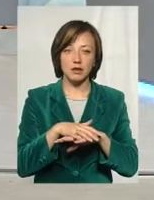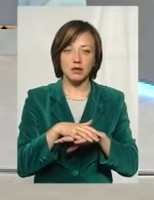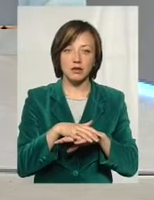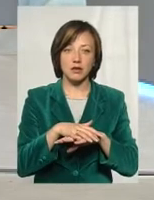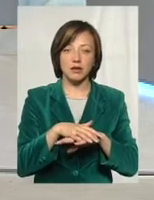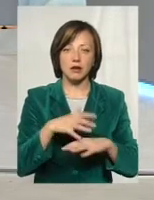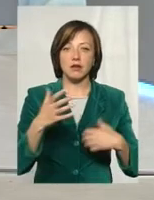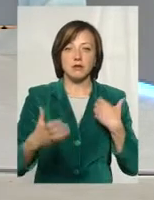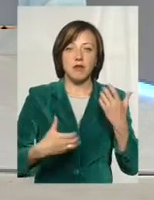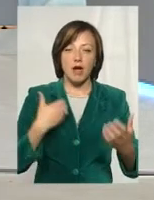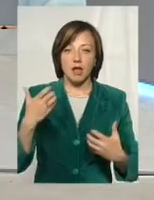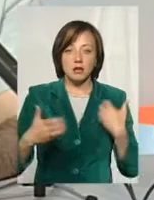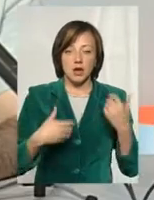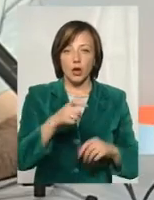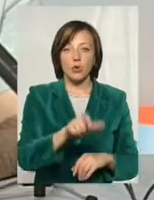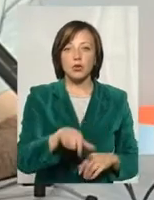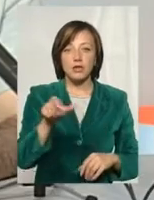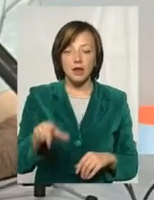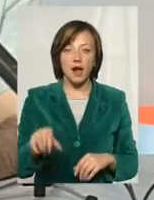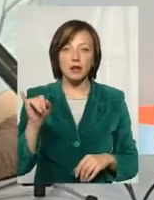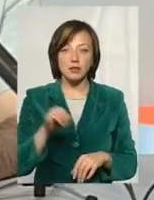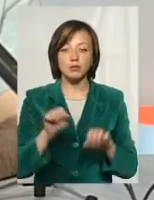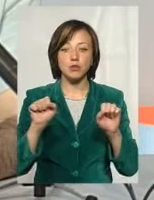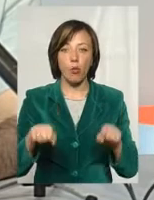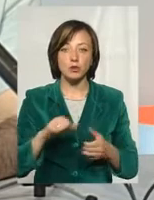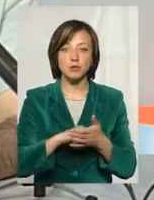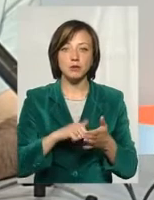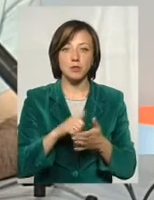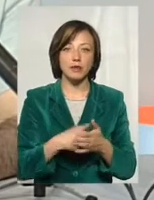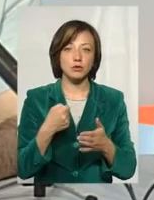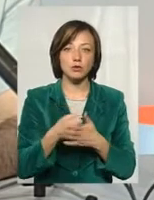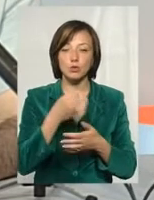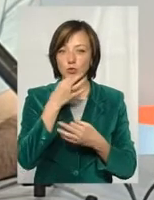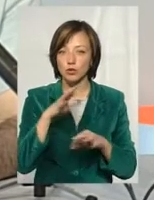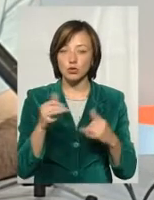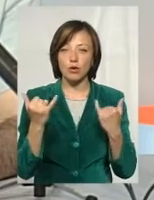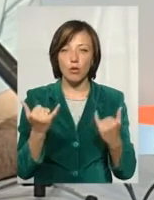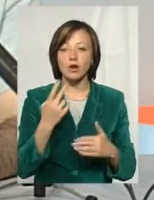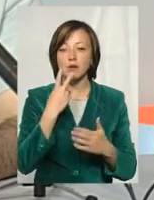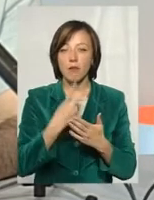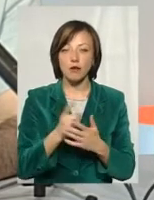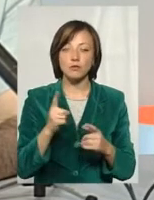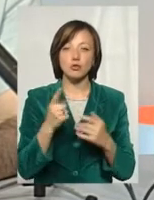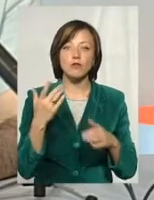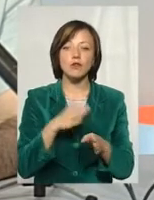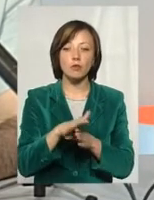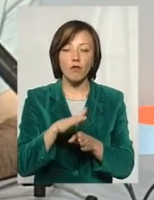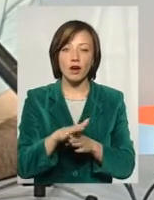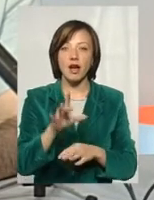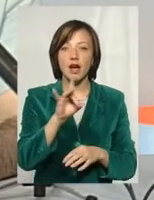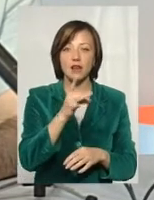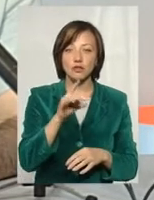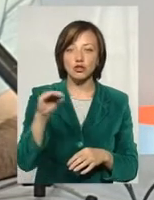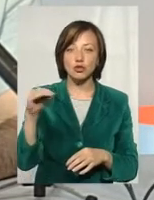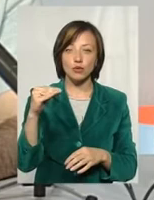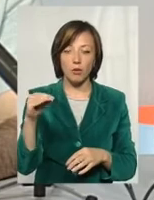струс, сплеск людей і може призвести до будь-чого. Сьогодні ми бачимо це вже, що відбувається на Рівненщині, Житомирщині з тим